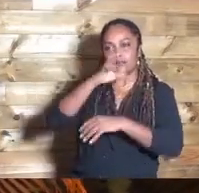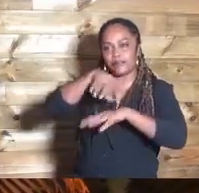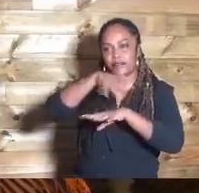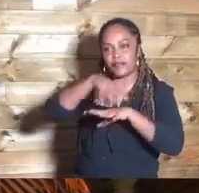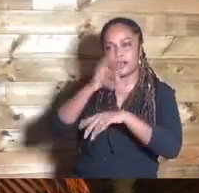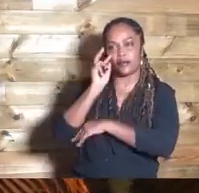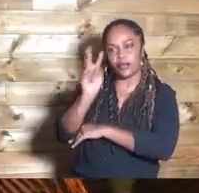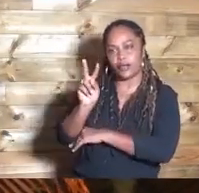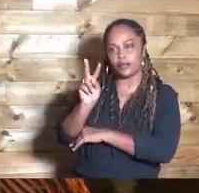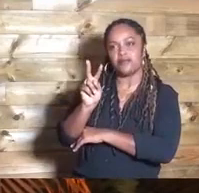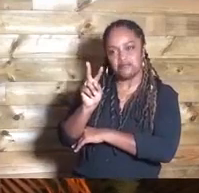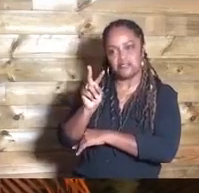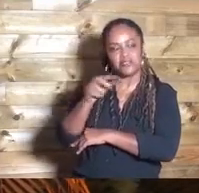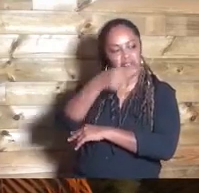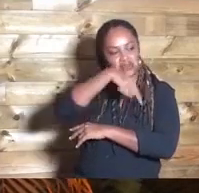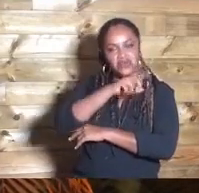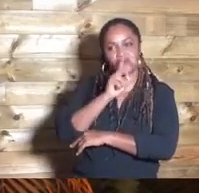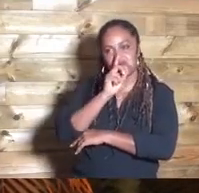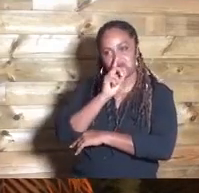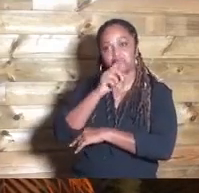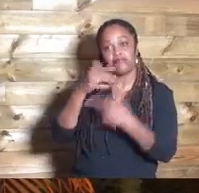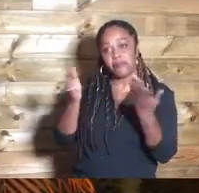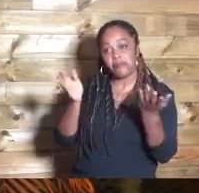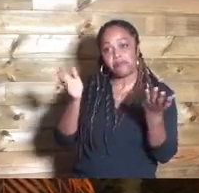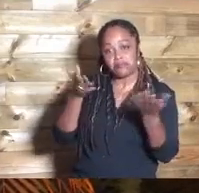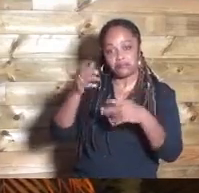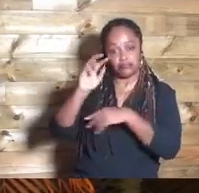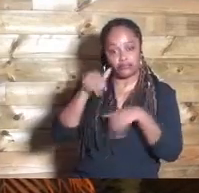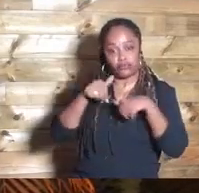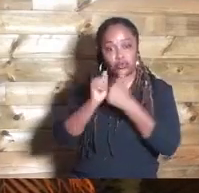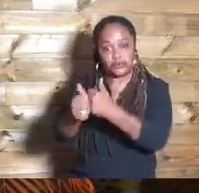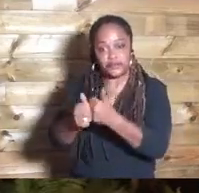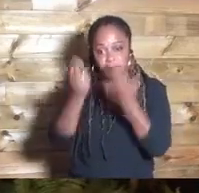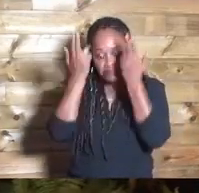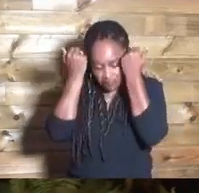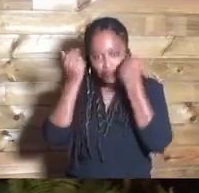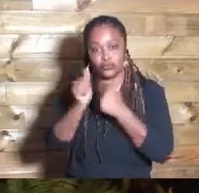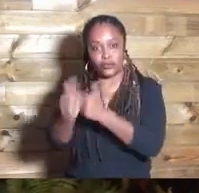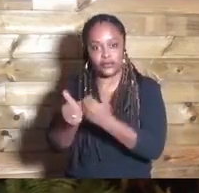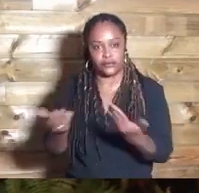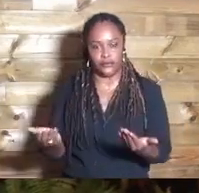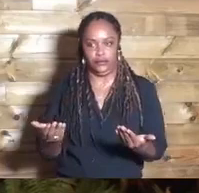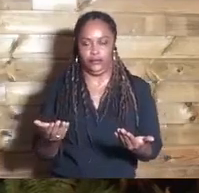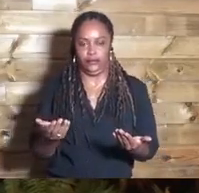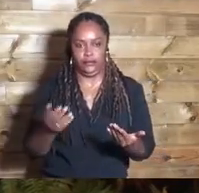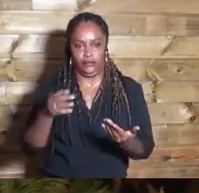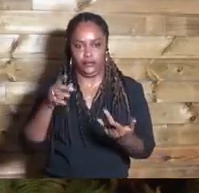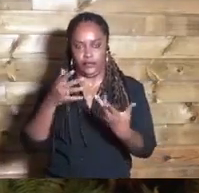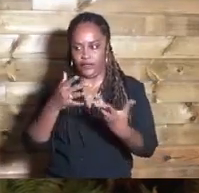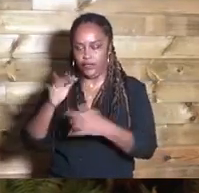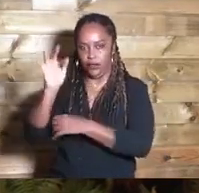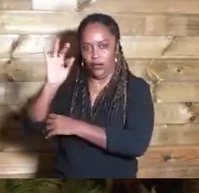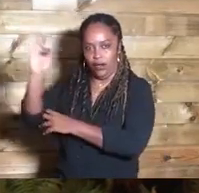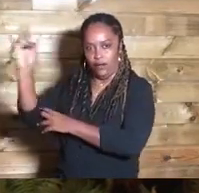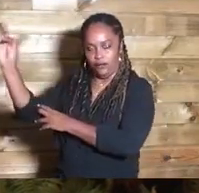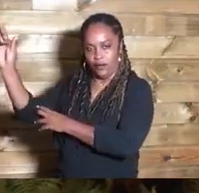pas entreprise en nous. Nous ne pouvons pas dire nous, est-ce que ce préfet là qui a dit aussi, si moun là qui est en France, qui n'a pas ni l'école, peut